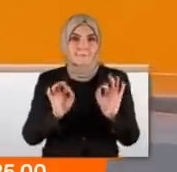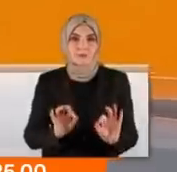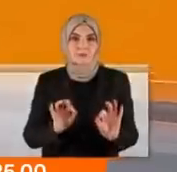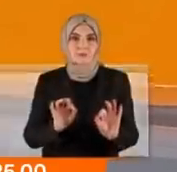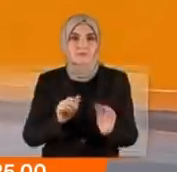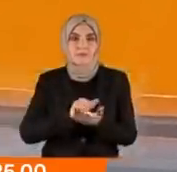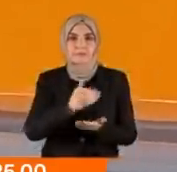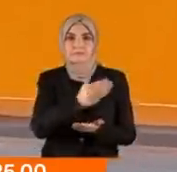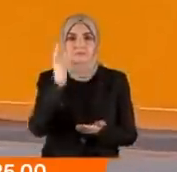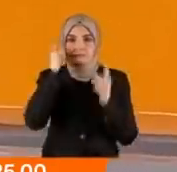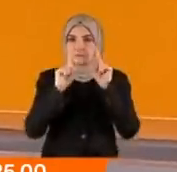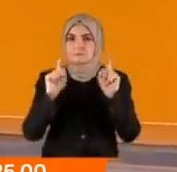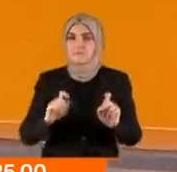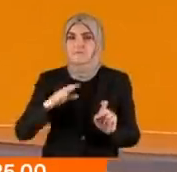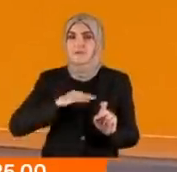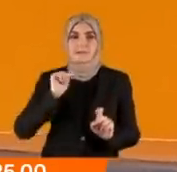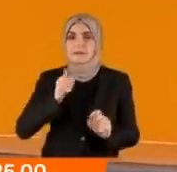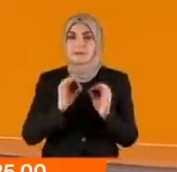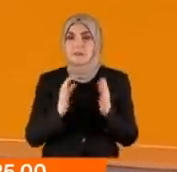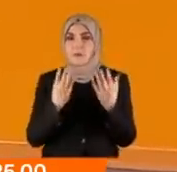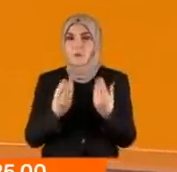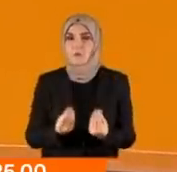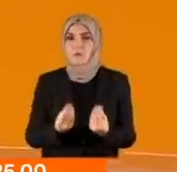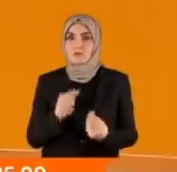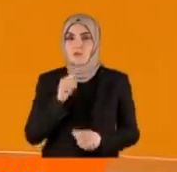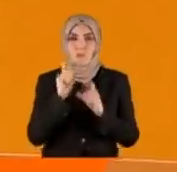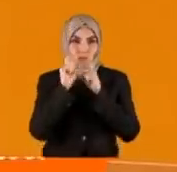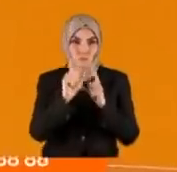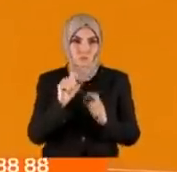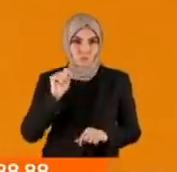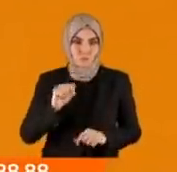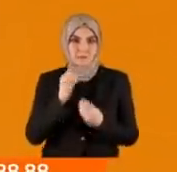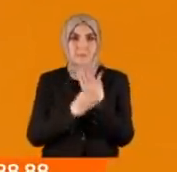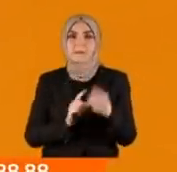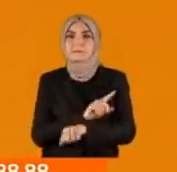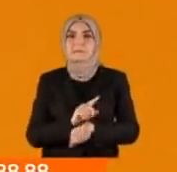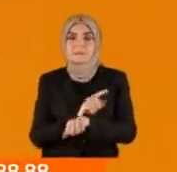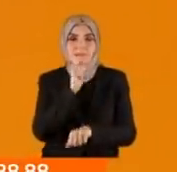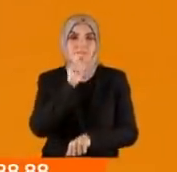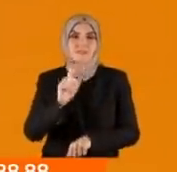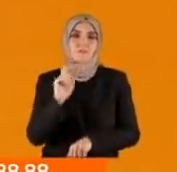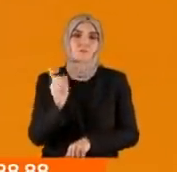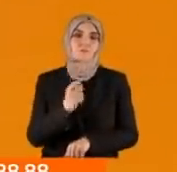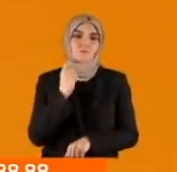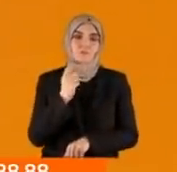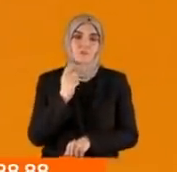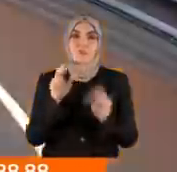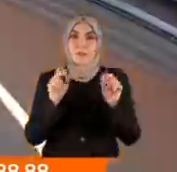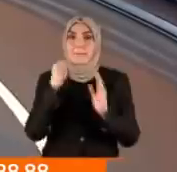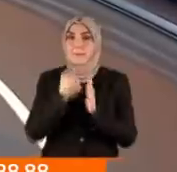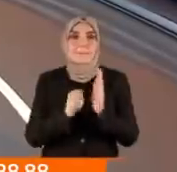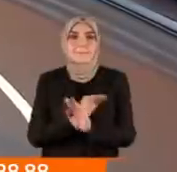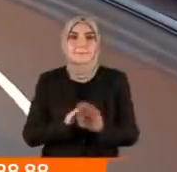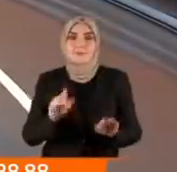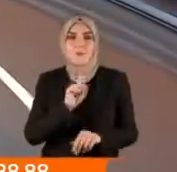herkesin aklında bir soru vardı. Yarın ne olacak? O soru bugün sabah saatlerinde yanıt buldu. Tam kapanmanın